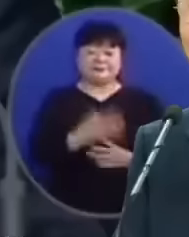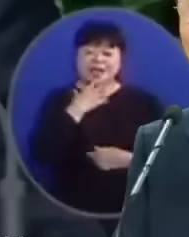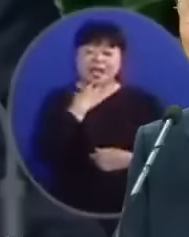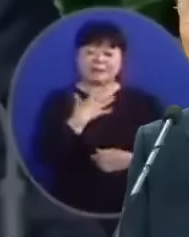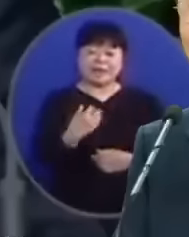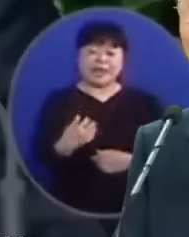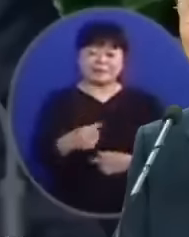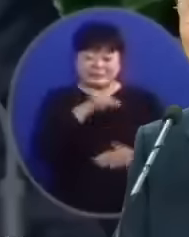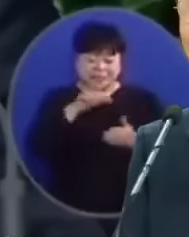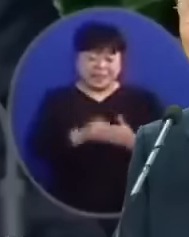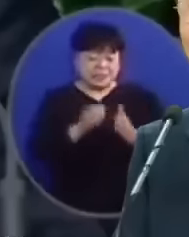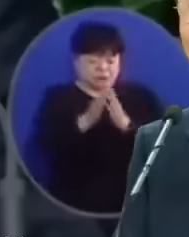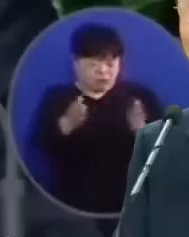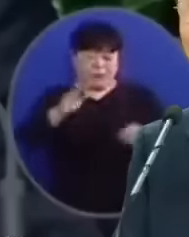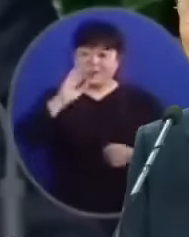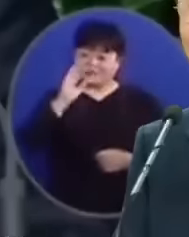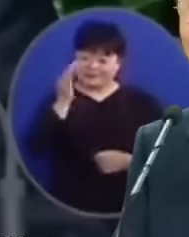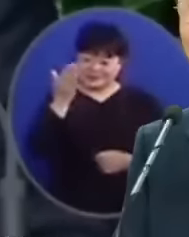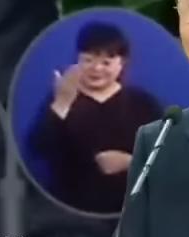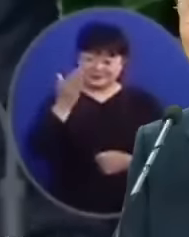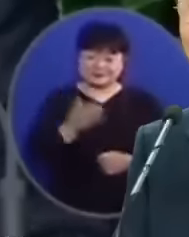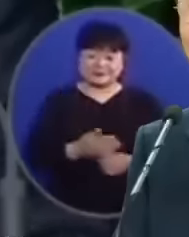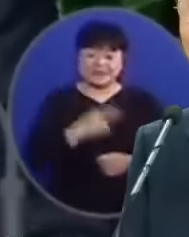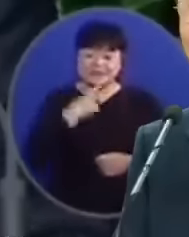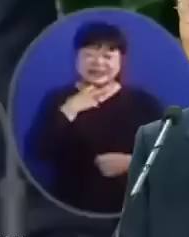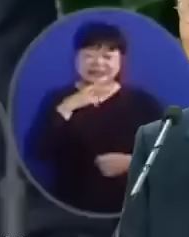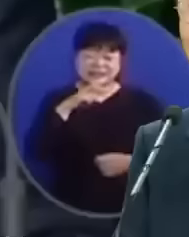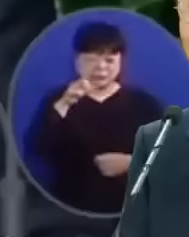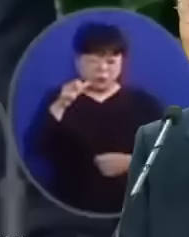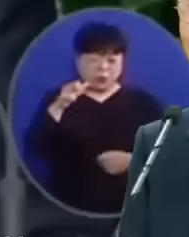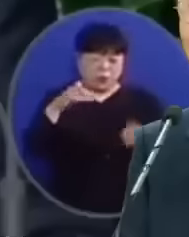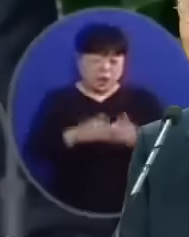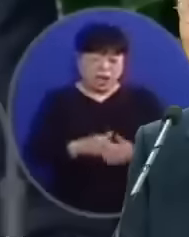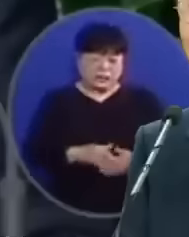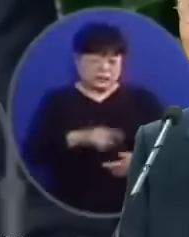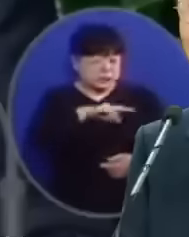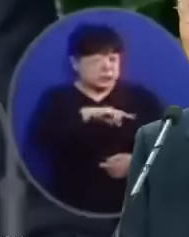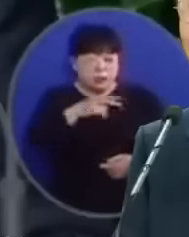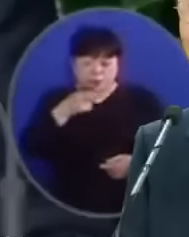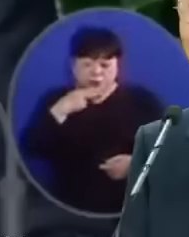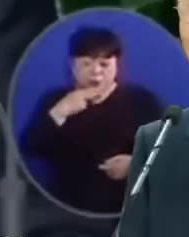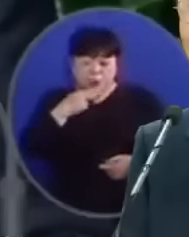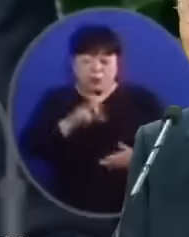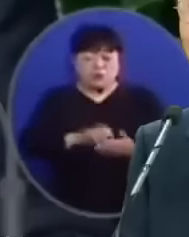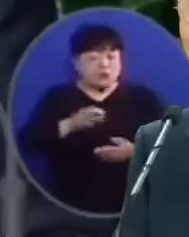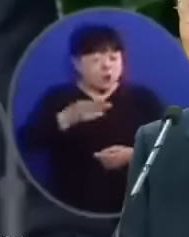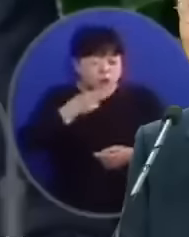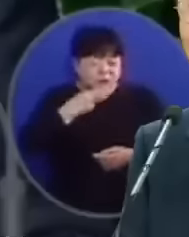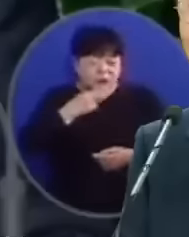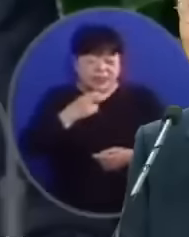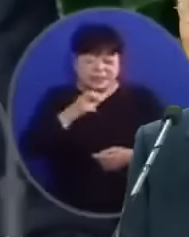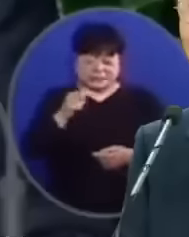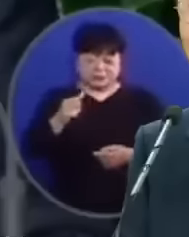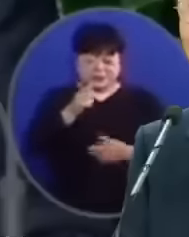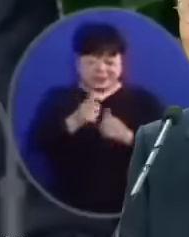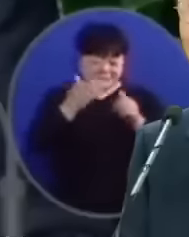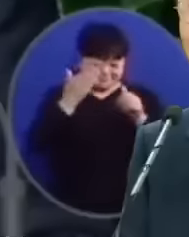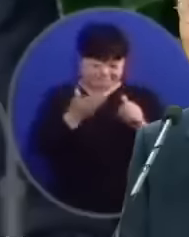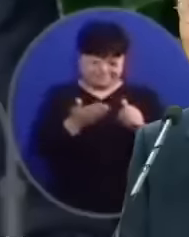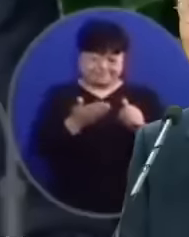아브라함의 생애의 출발점인 것입니다. 그는 75세까지 무명의 사람이었는데 75세 때